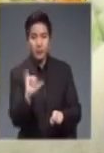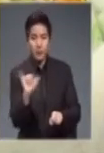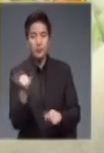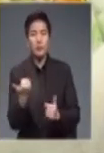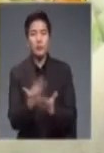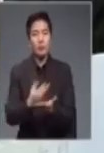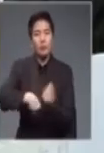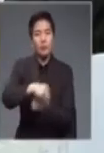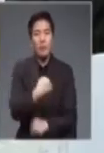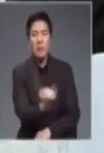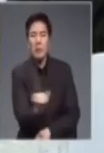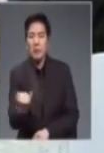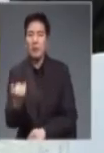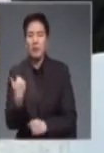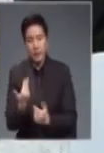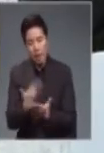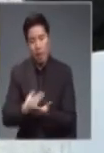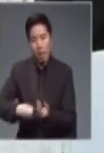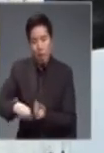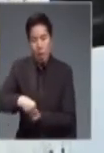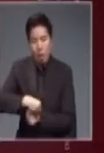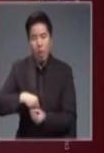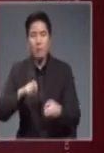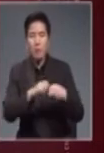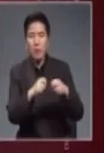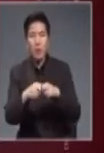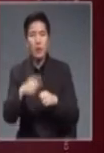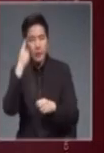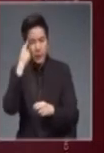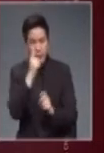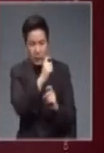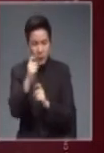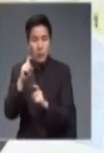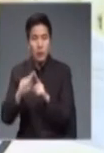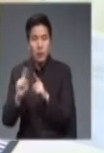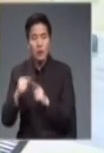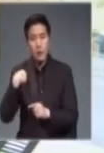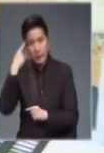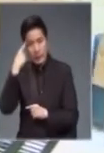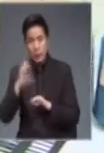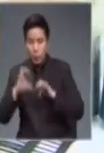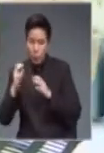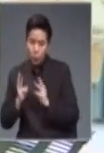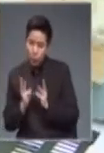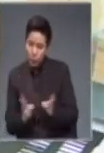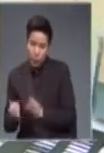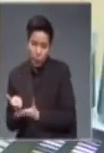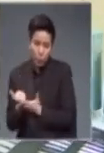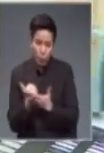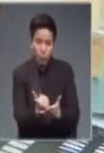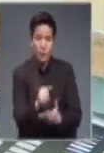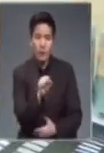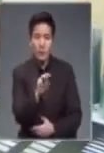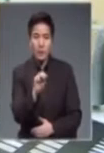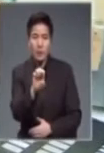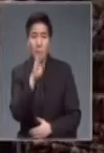ก็ถือว่าเป็นนโยบายและเป็นการสั่งการนะครับจากนายกรัฐมนตรีและรัฐบาลด้วยนะครับขอให้ดำเนินการโดยเร่งด่วนมัน